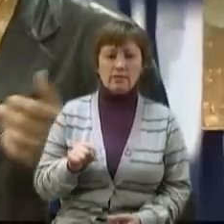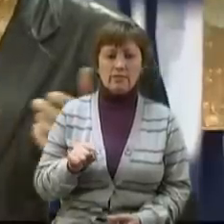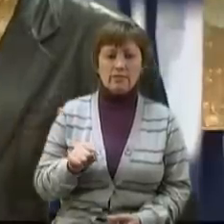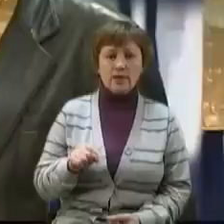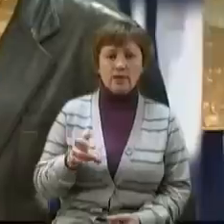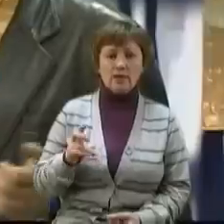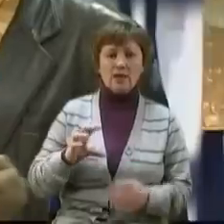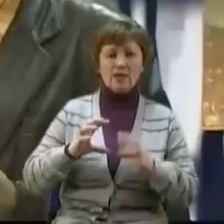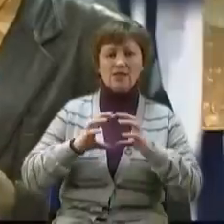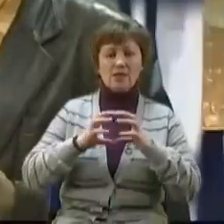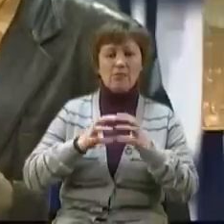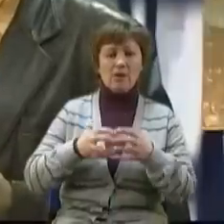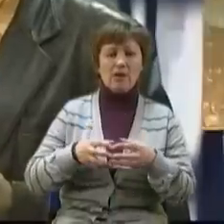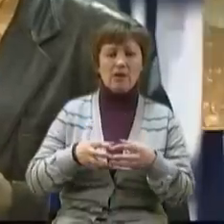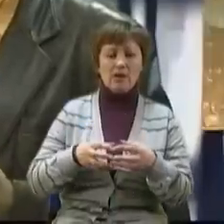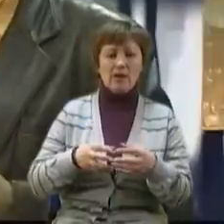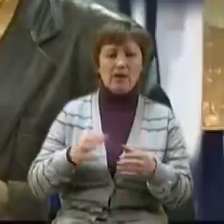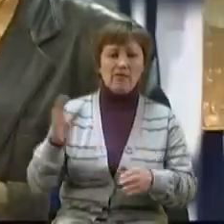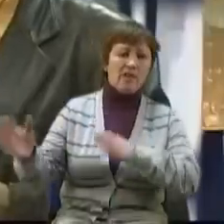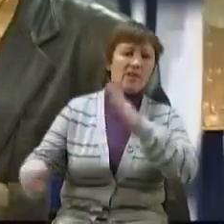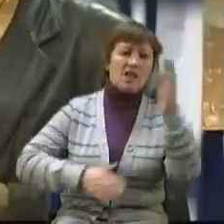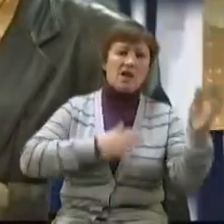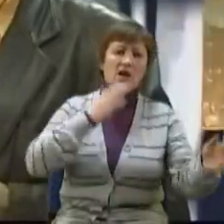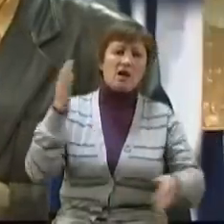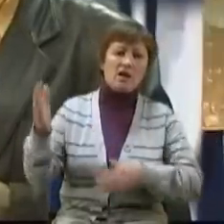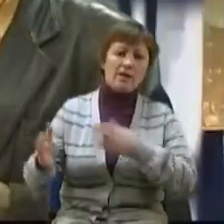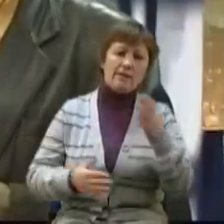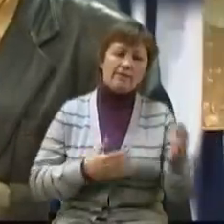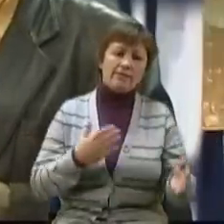здесь на земле ветра